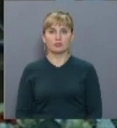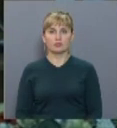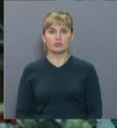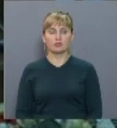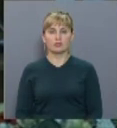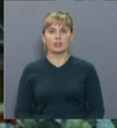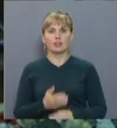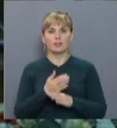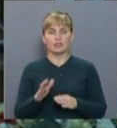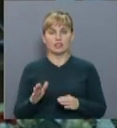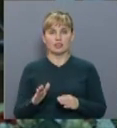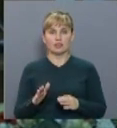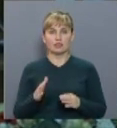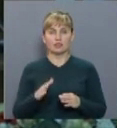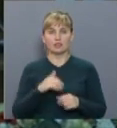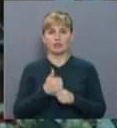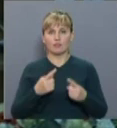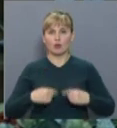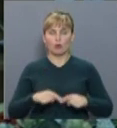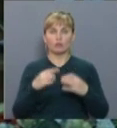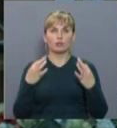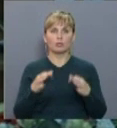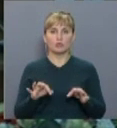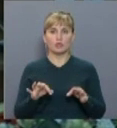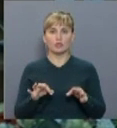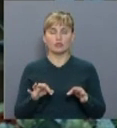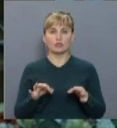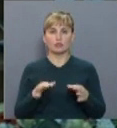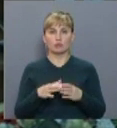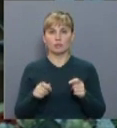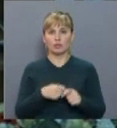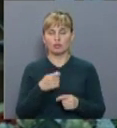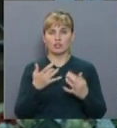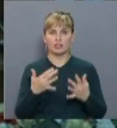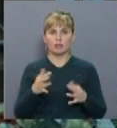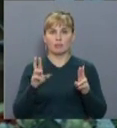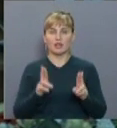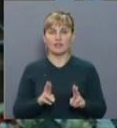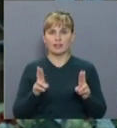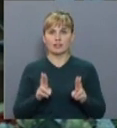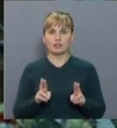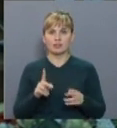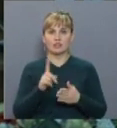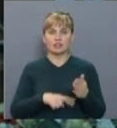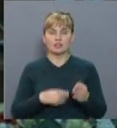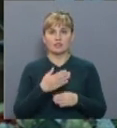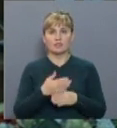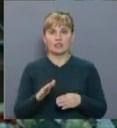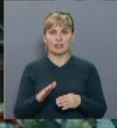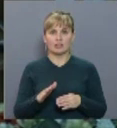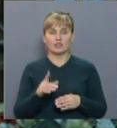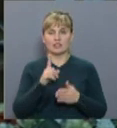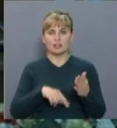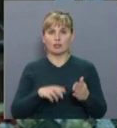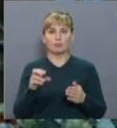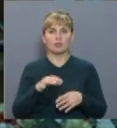В частности, данными органами допускаются грубые нарушения требований правил наложения дисциплинарных взысканий в части наложения взысканий